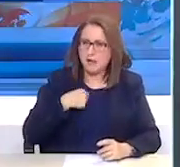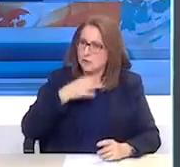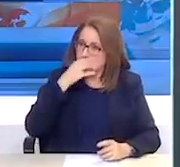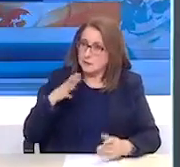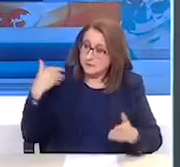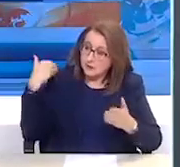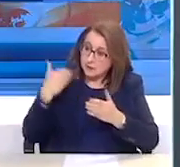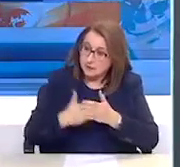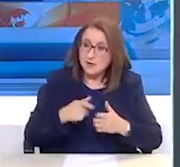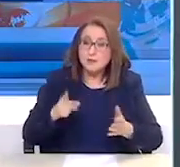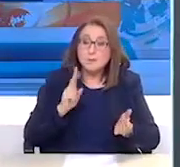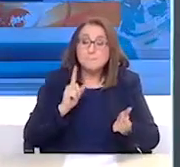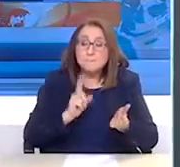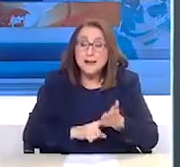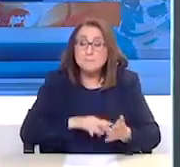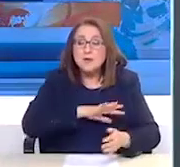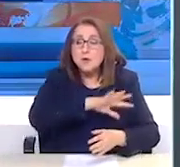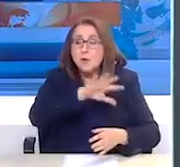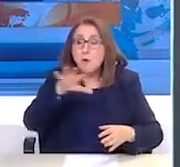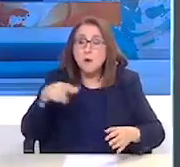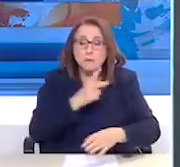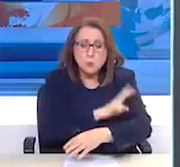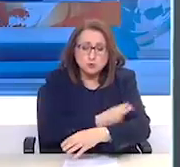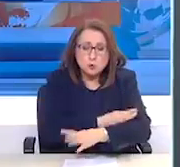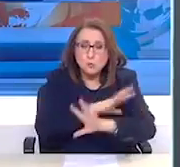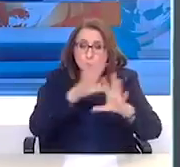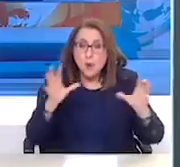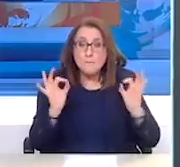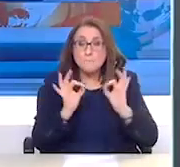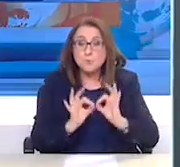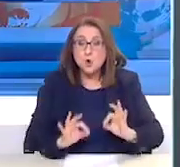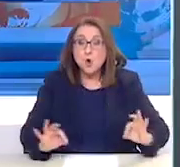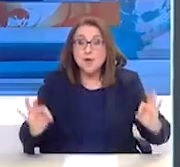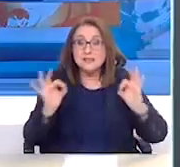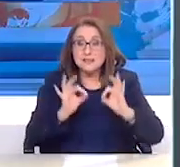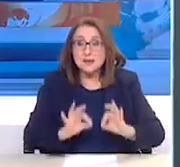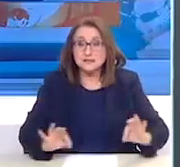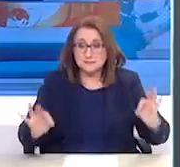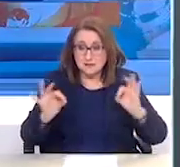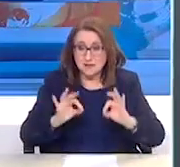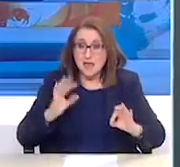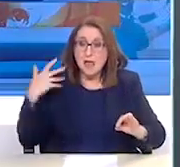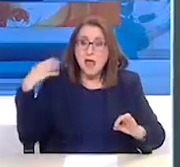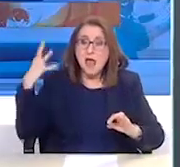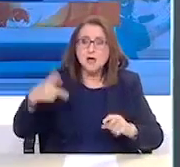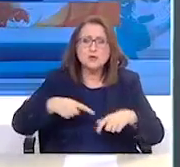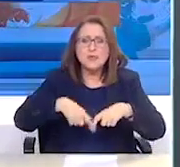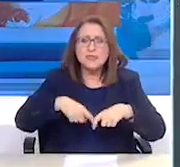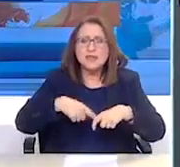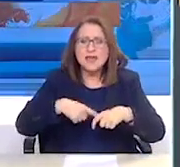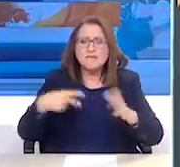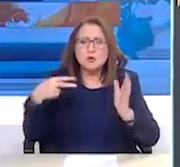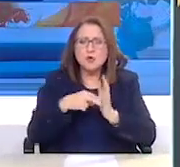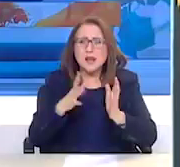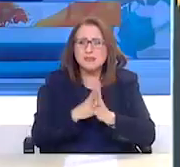και επαγρύπνησης του συστήματος δημόσιας υγείας για την ενδεχόμενο πανδημίας. Μέχρι το Δεκέμβριο του 2019 όλοι μιλούσαμε